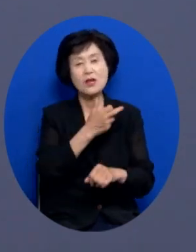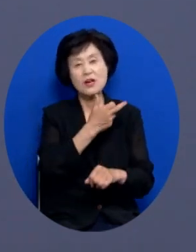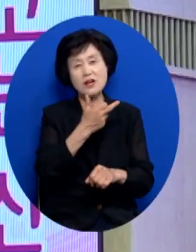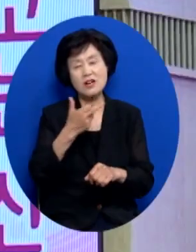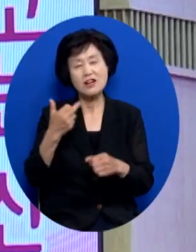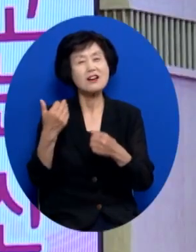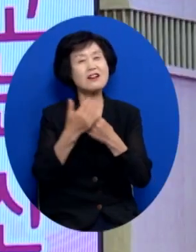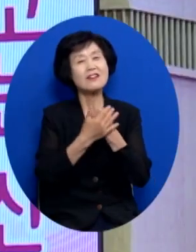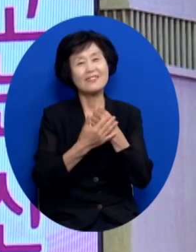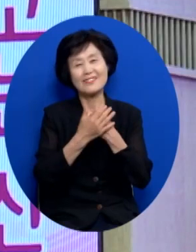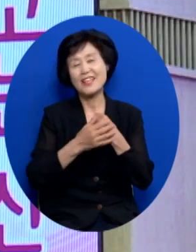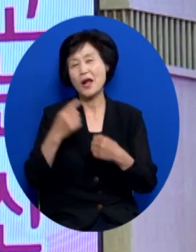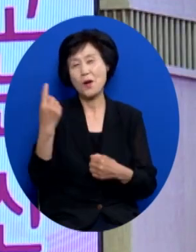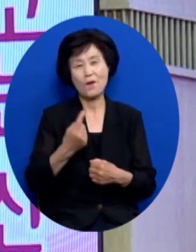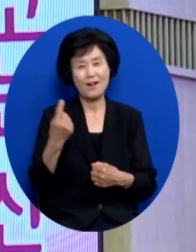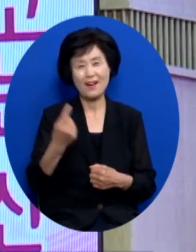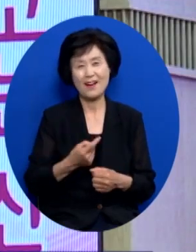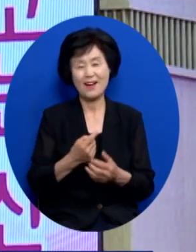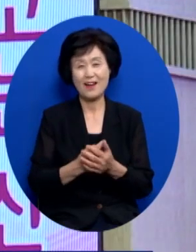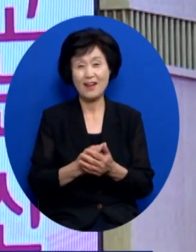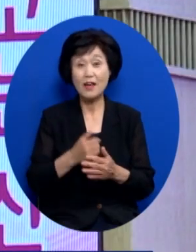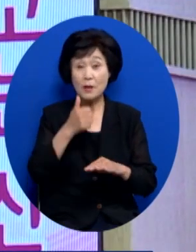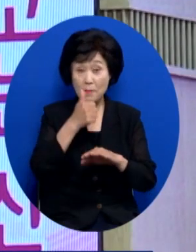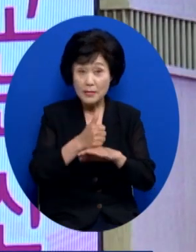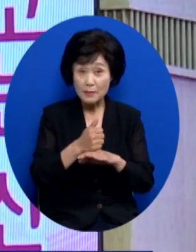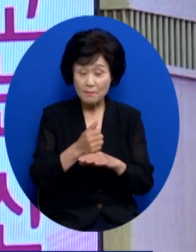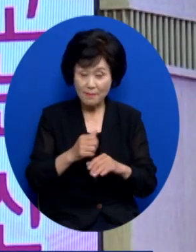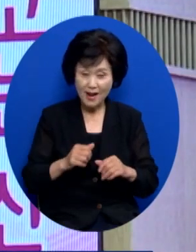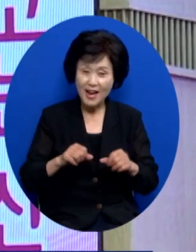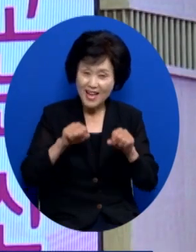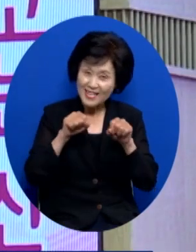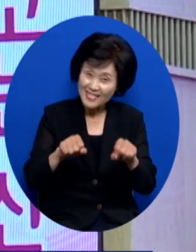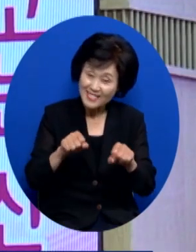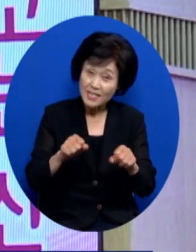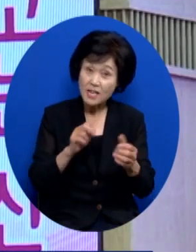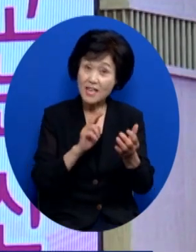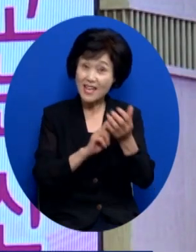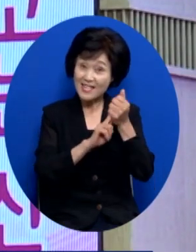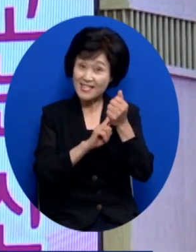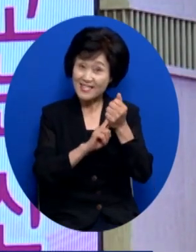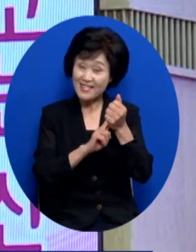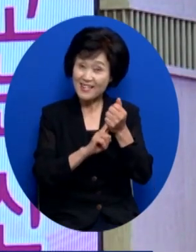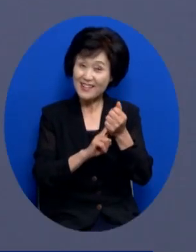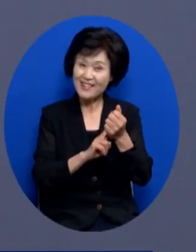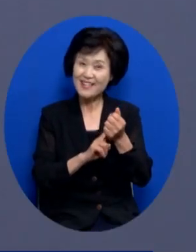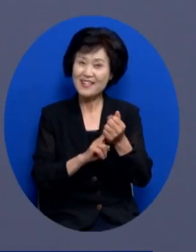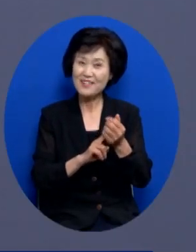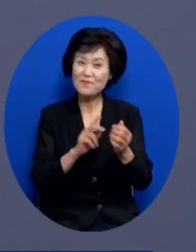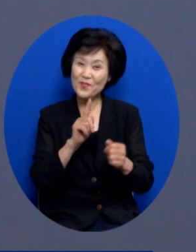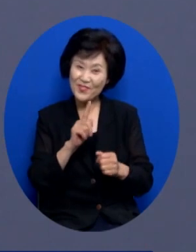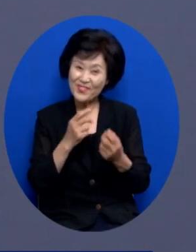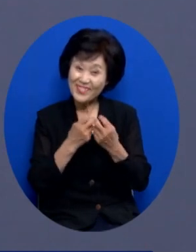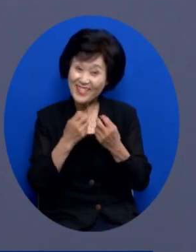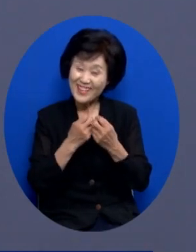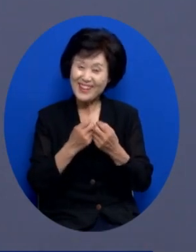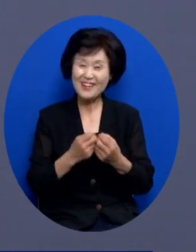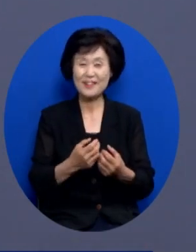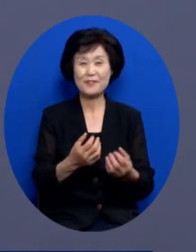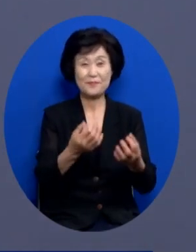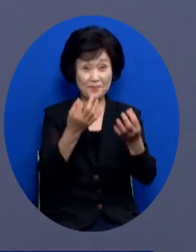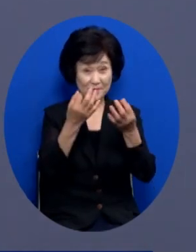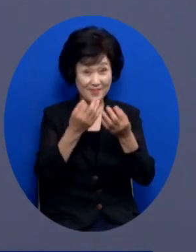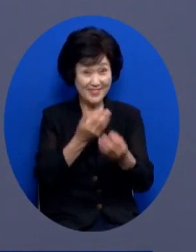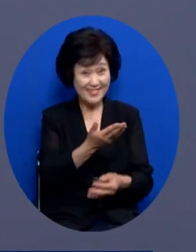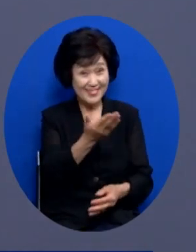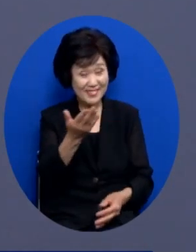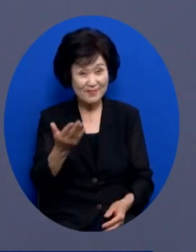많죠. 마지막으로 인사의 기적을 시청자들도 누릴 수 있게 한 말씀 부탁드립니다. 우리 시청자분들께